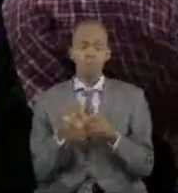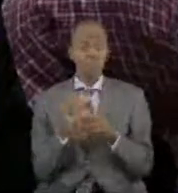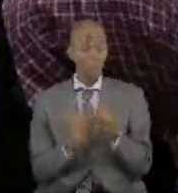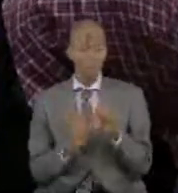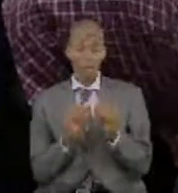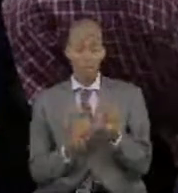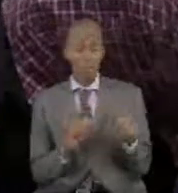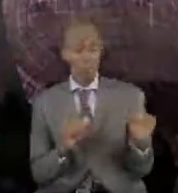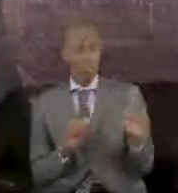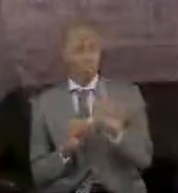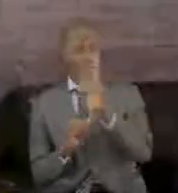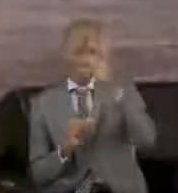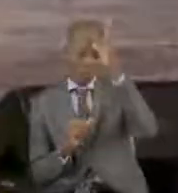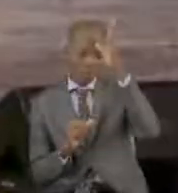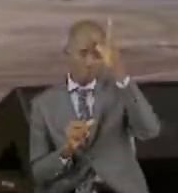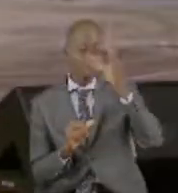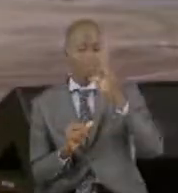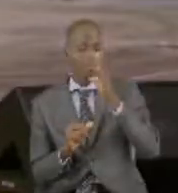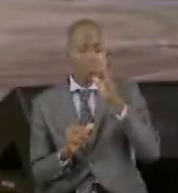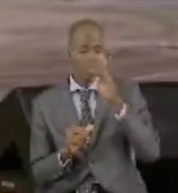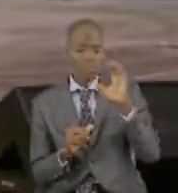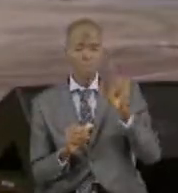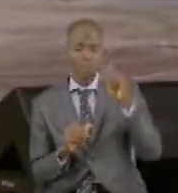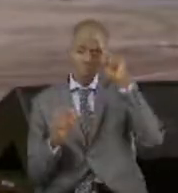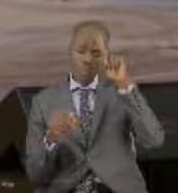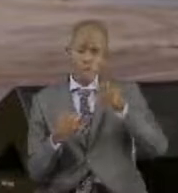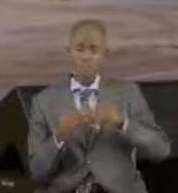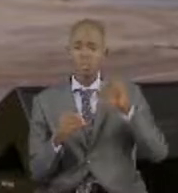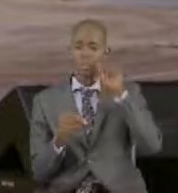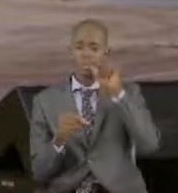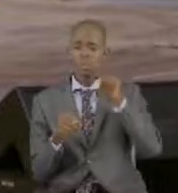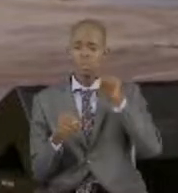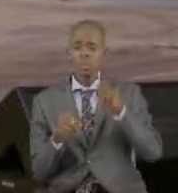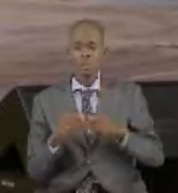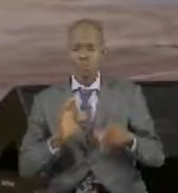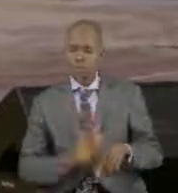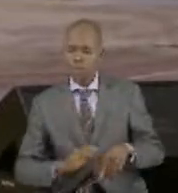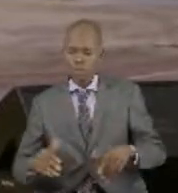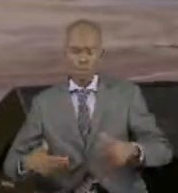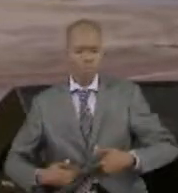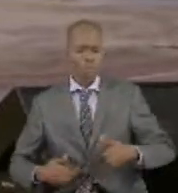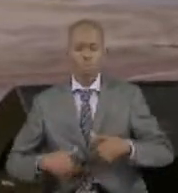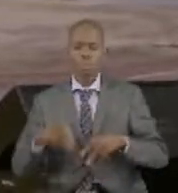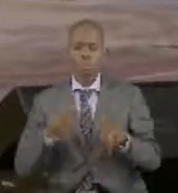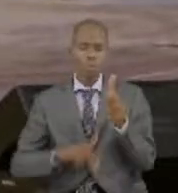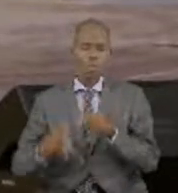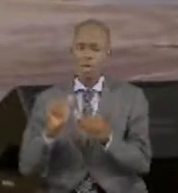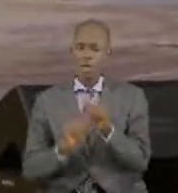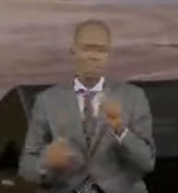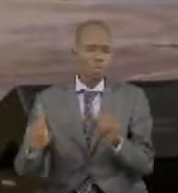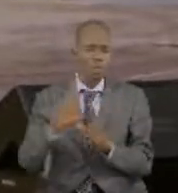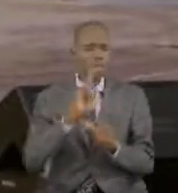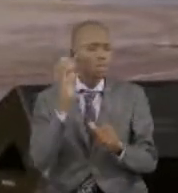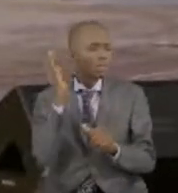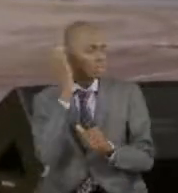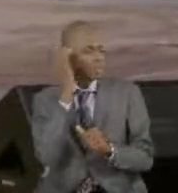le monde, Seigneur, les pères, les mamans, les enfants, les frères et sœurs, les enfants, les jeunes, tout le monde, y compris, qui